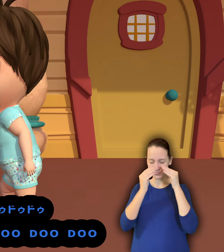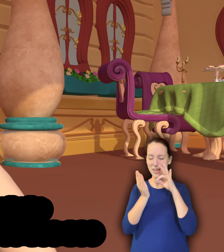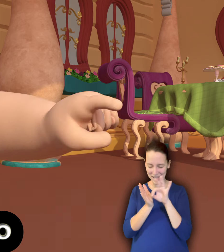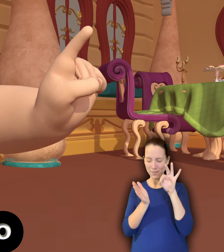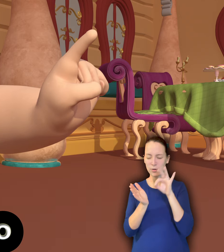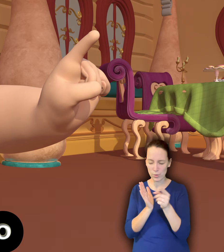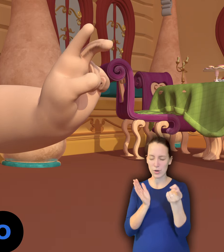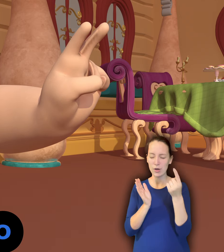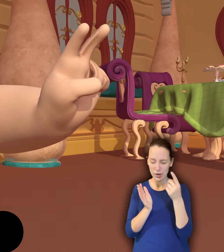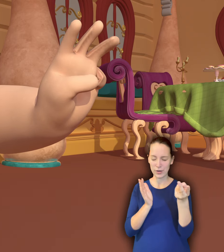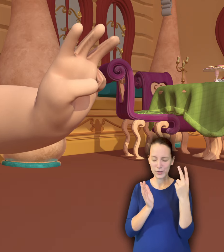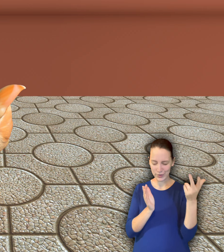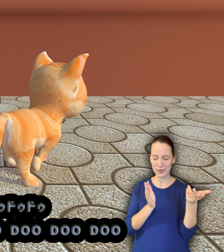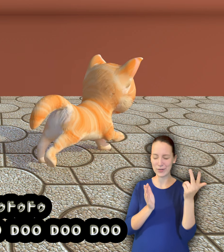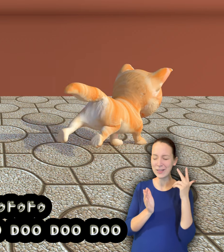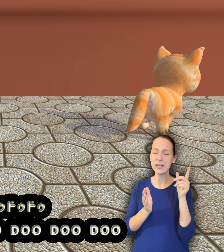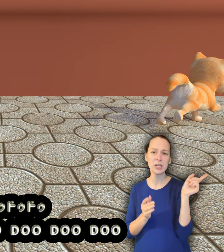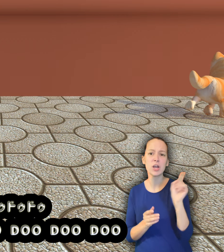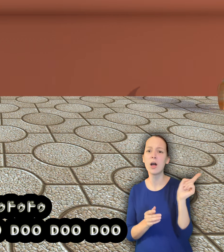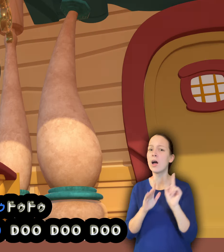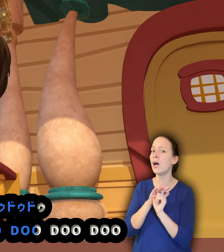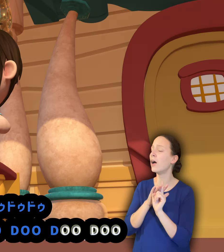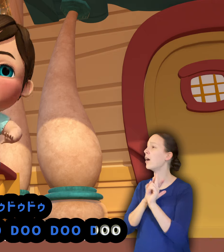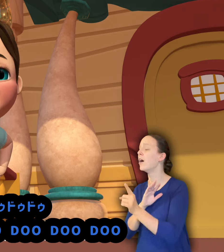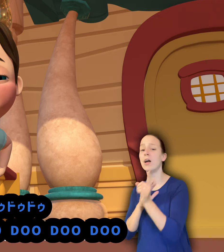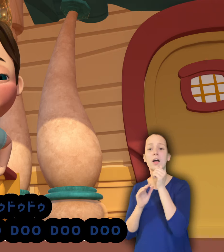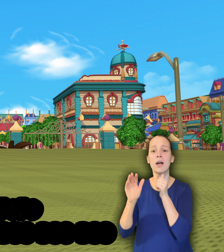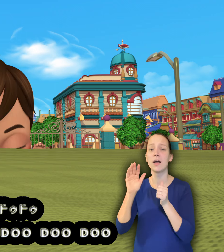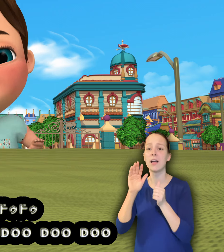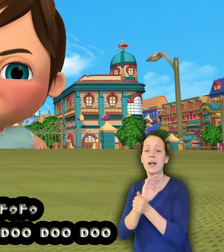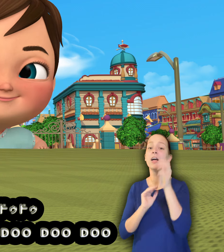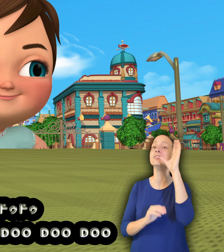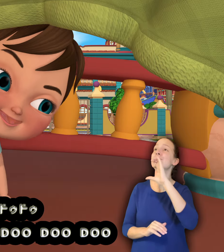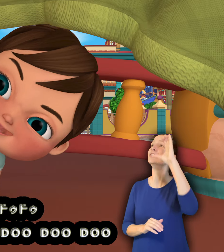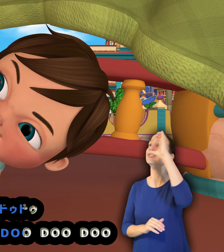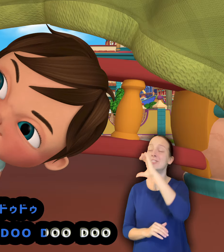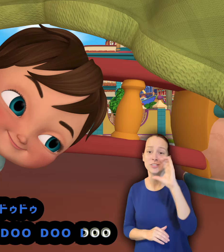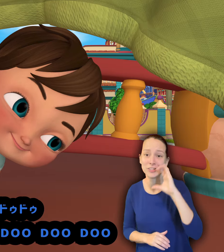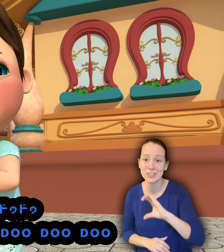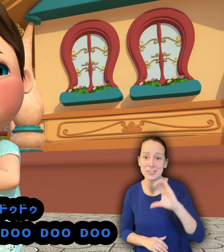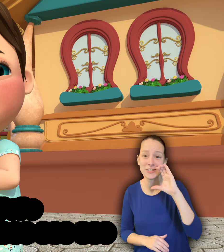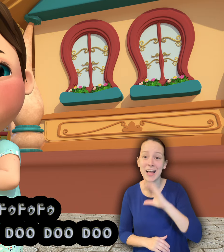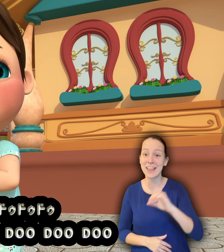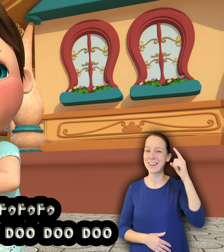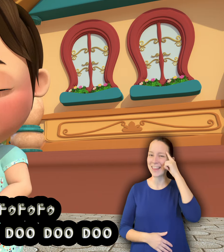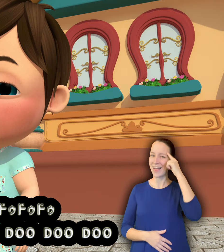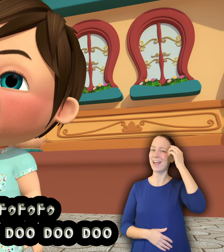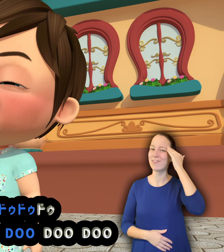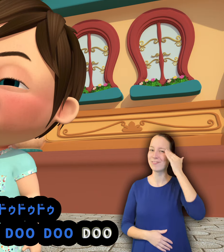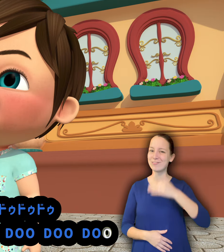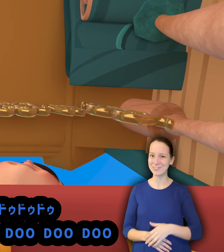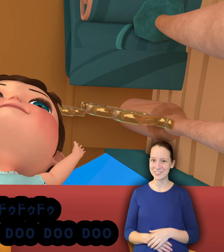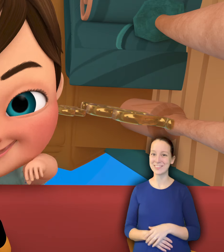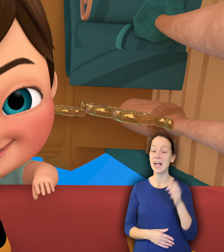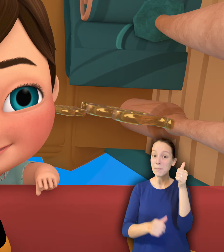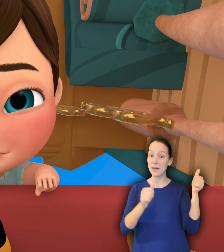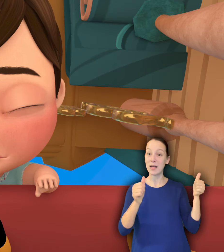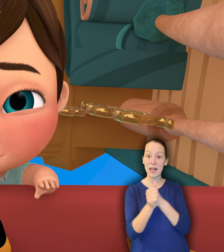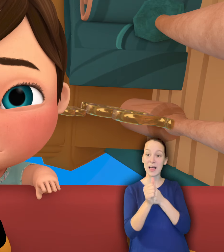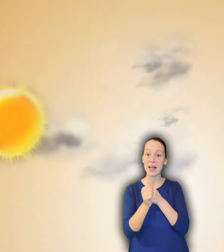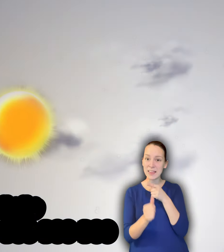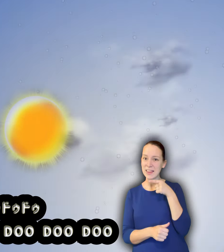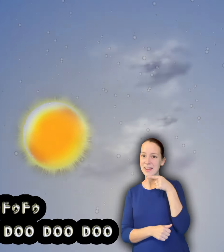123来るよ猫ちゃんどこだ猫ちゃん